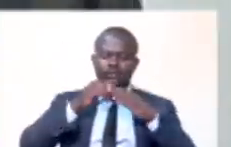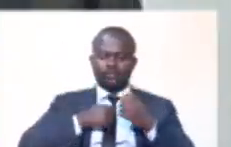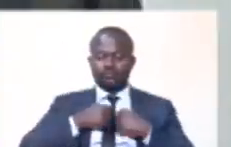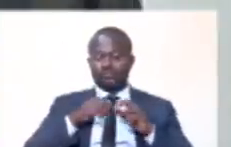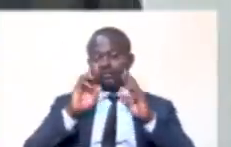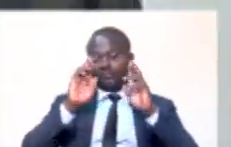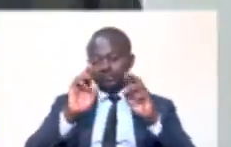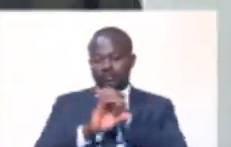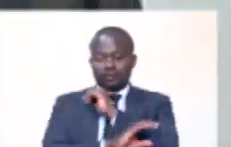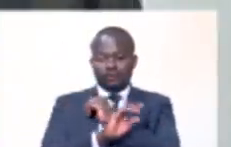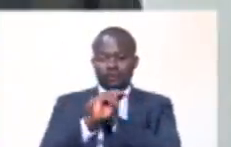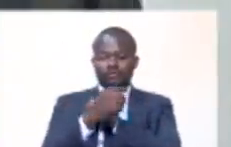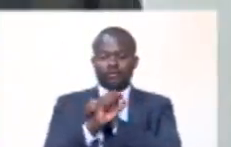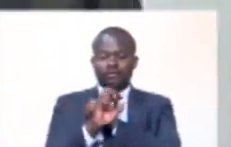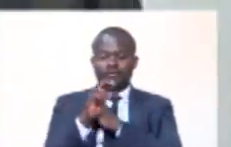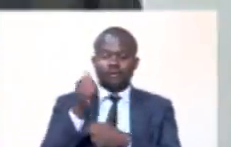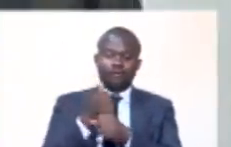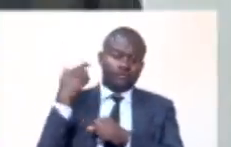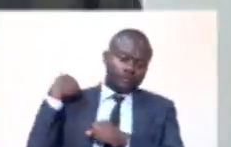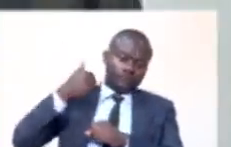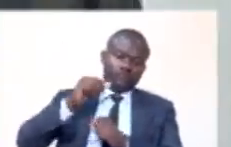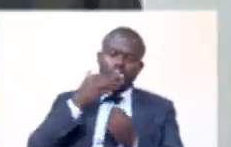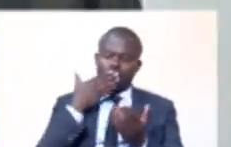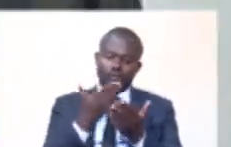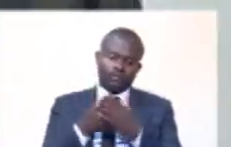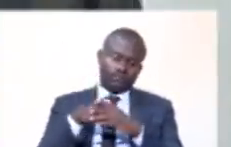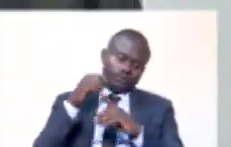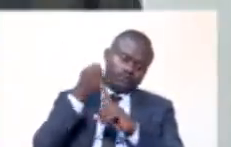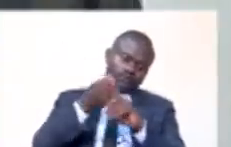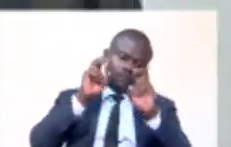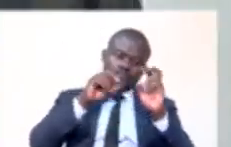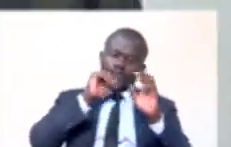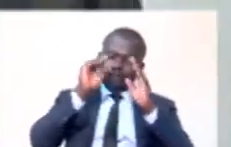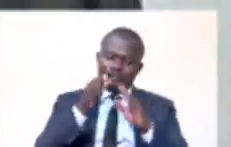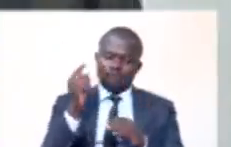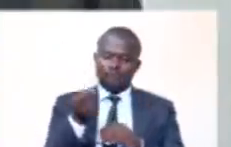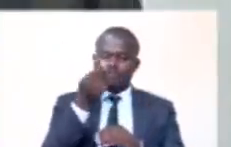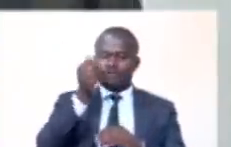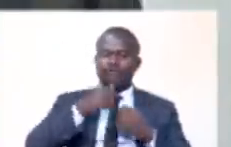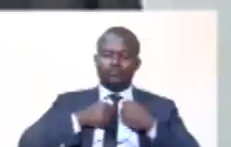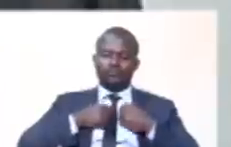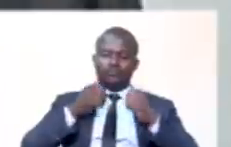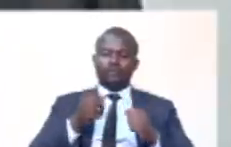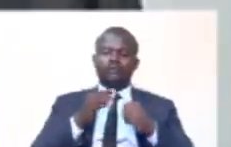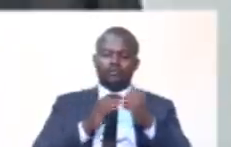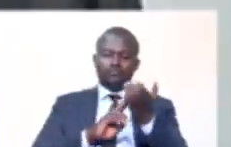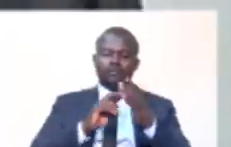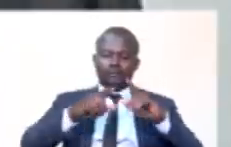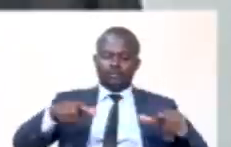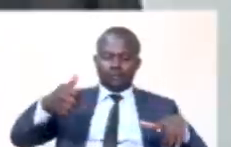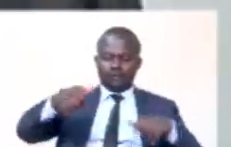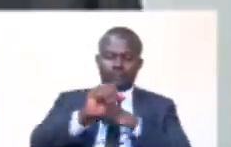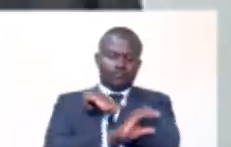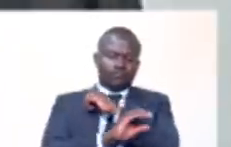rwizera ko igihugu cya Niger kizuzuza inshingano zacyo neza mu guharanira ko nta n'umwe muri aba Banyarwanda umunani uzakoresha ubutaka bw'iki gihugu